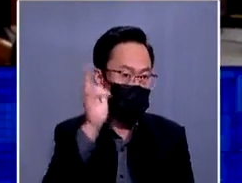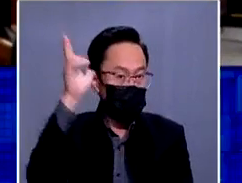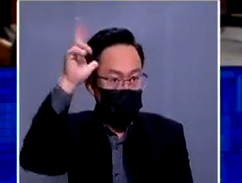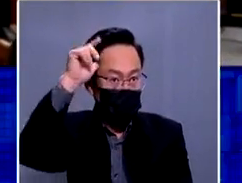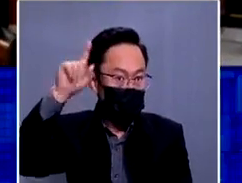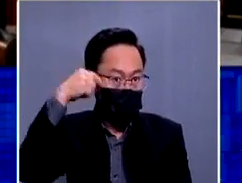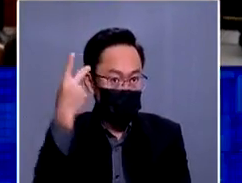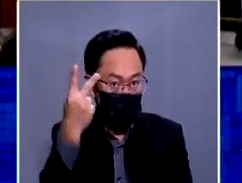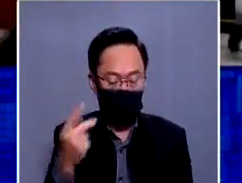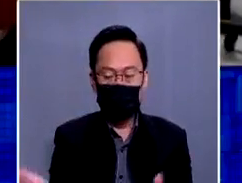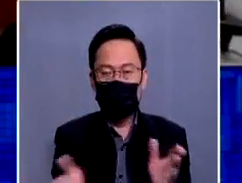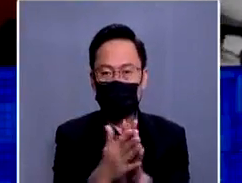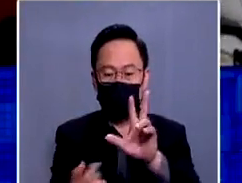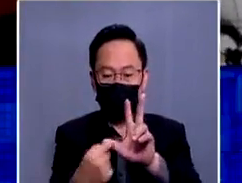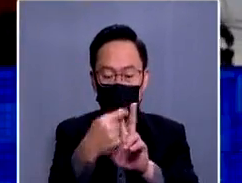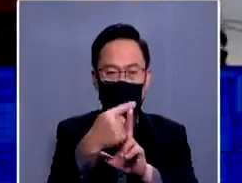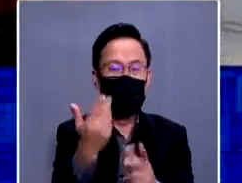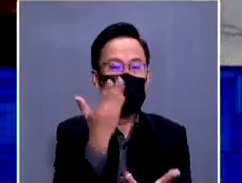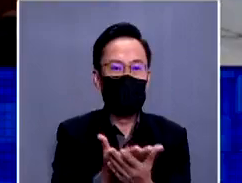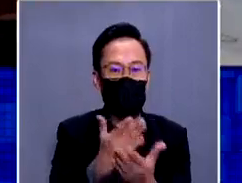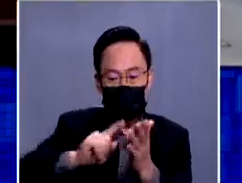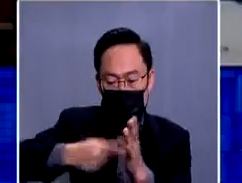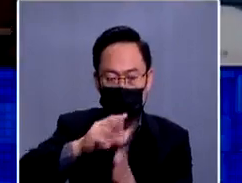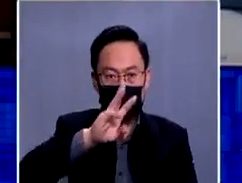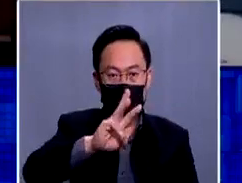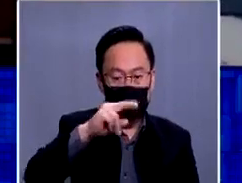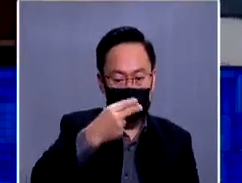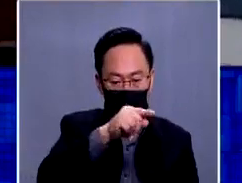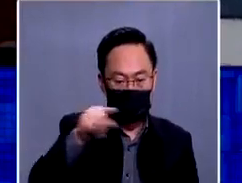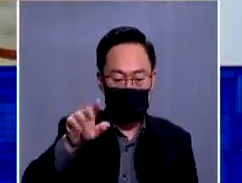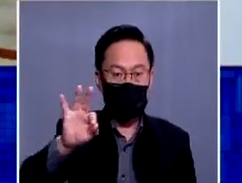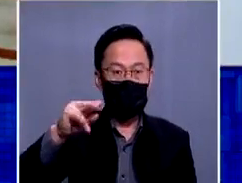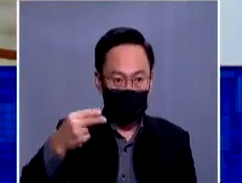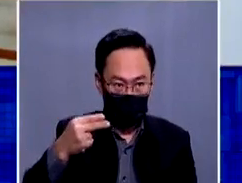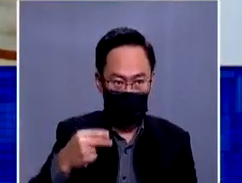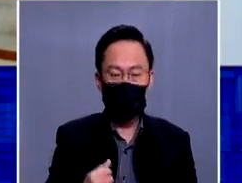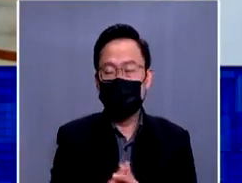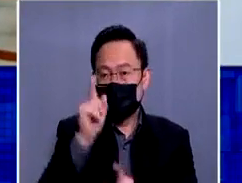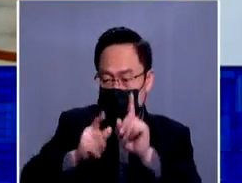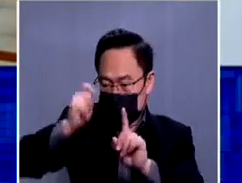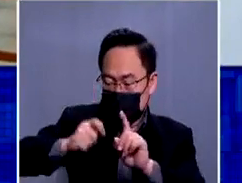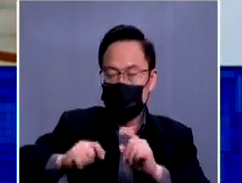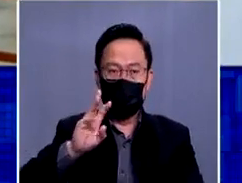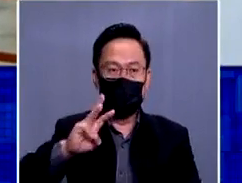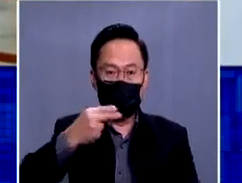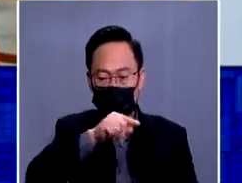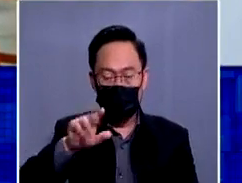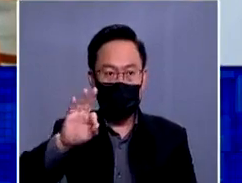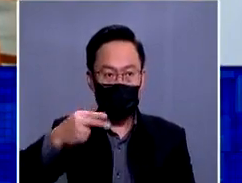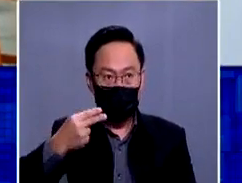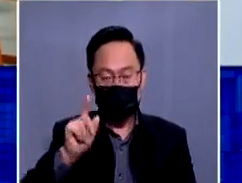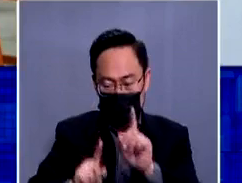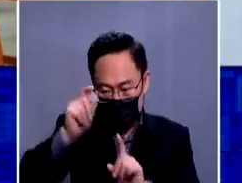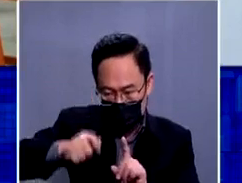ริ่มต้นคุณธีรวัฒน์60,000 จนถึง 90,000 ค่ะเริ่มต้นนะ เริ่มต้นไปสุดเท่าไหร่ไม่รู ้ใช่มีผู้ประมูลซื้อม้าไปแล้ว